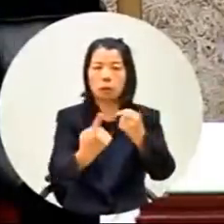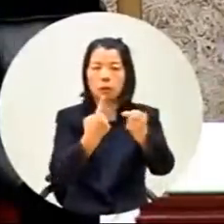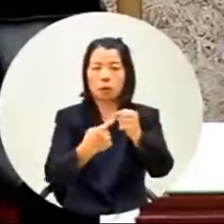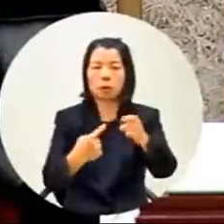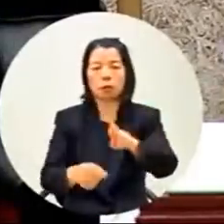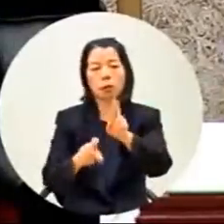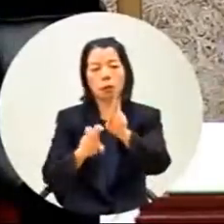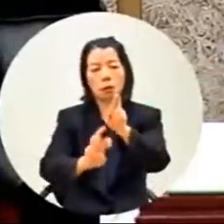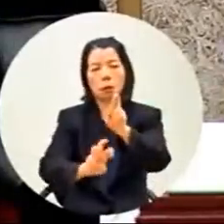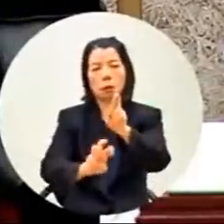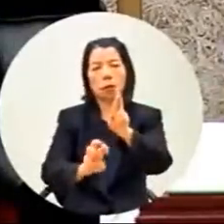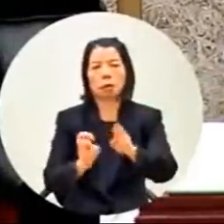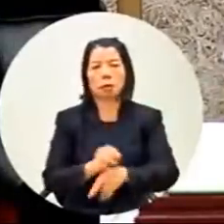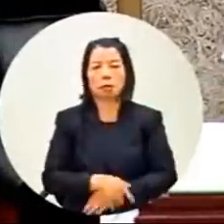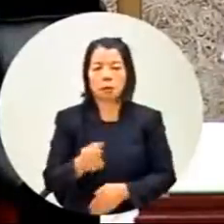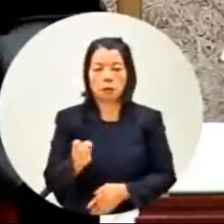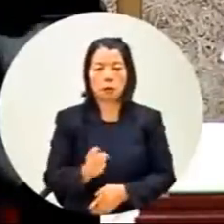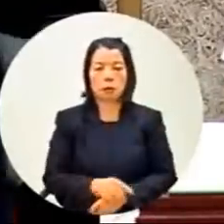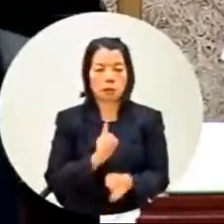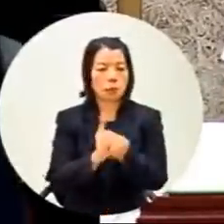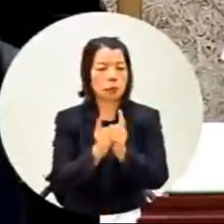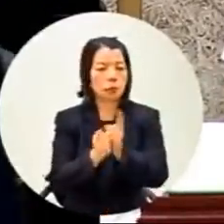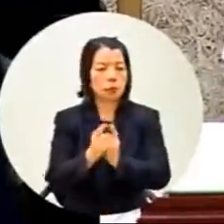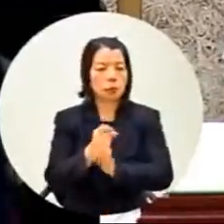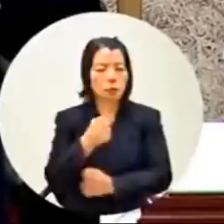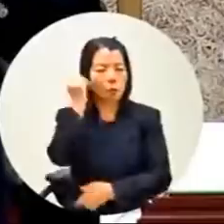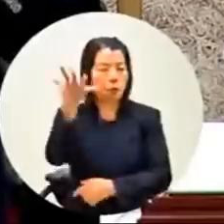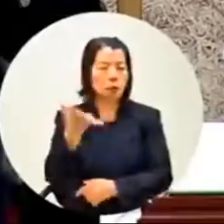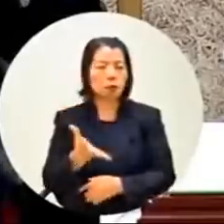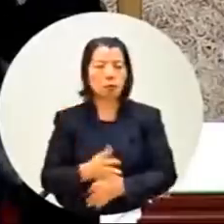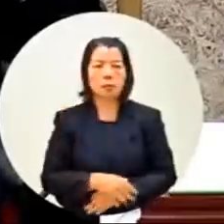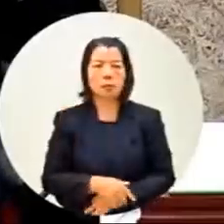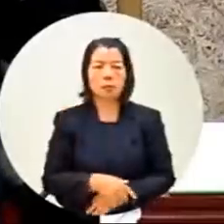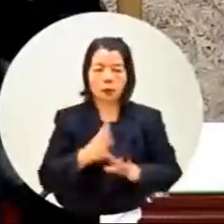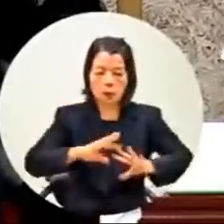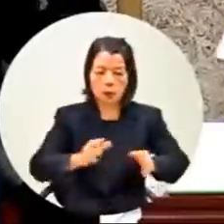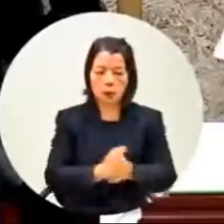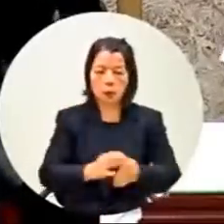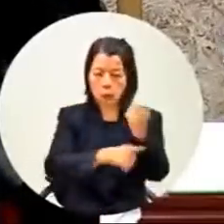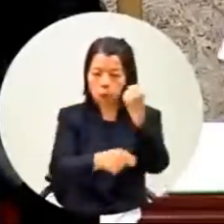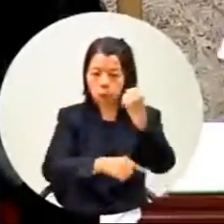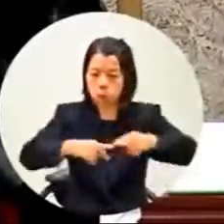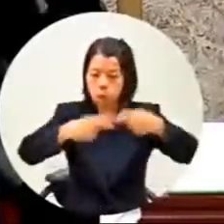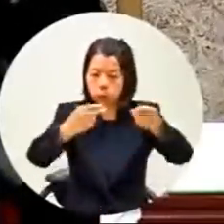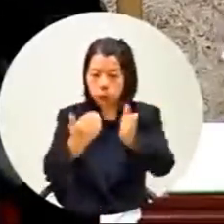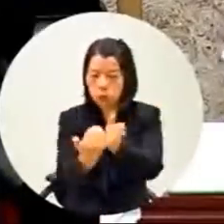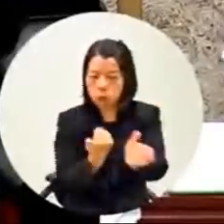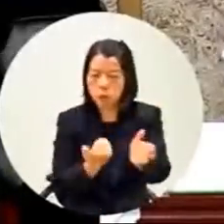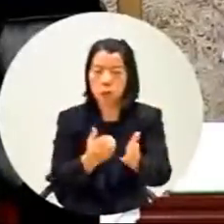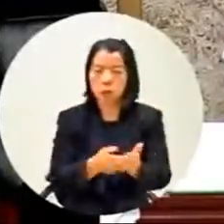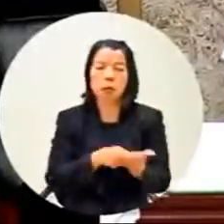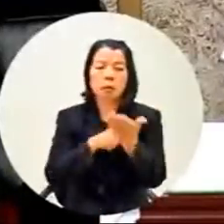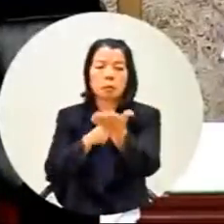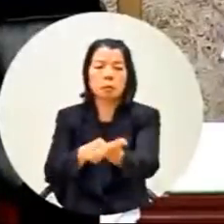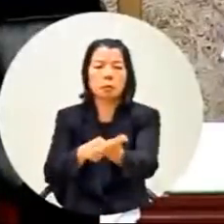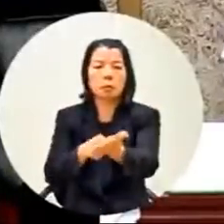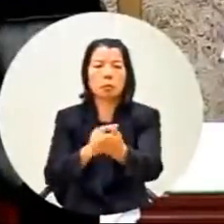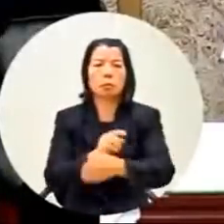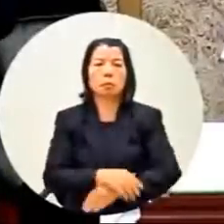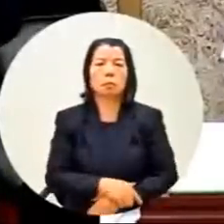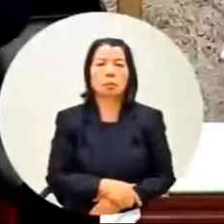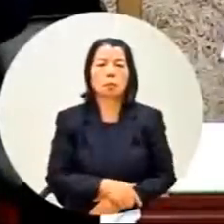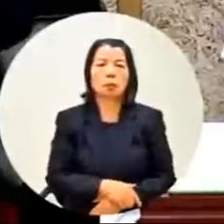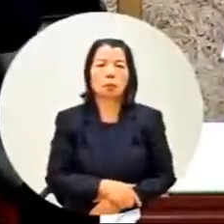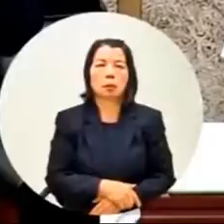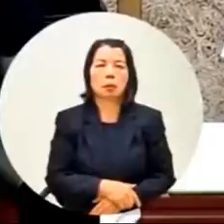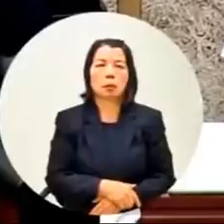104年12月30号，你根本故意不想要记住啊！所以他是在修法前所送进去的申请案，怎